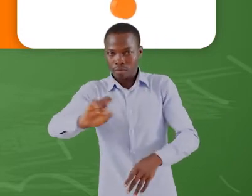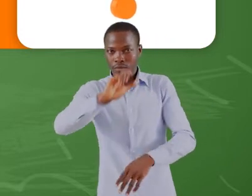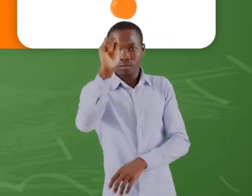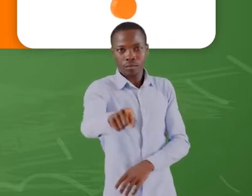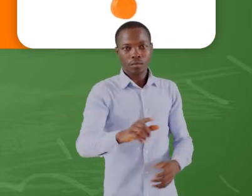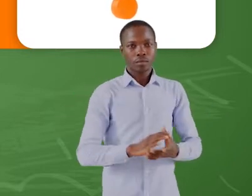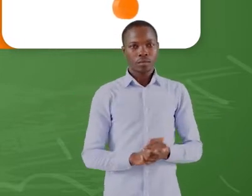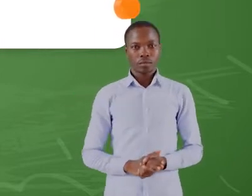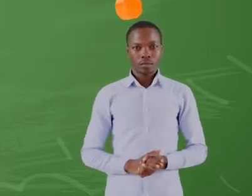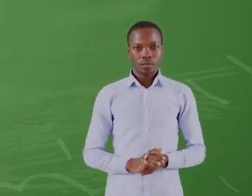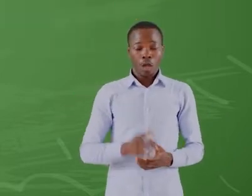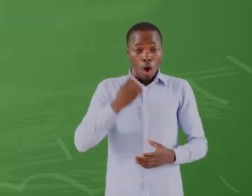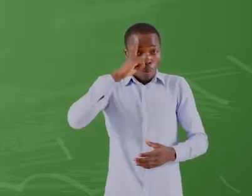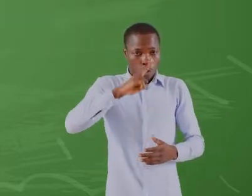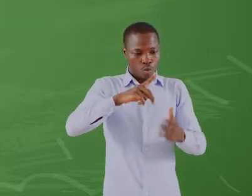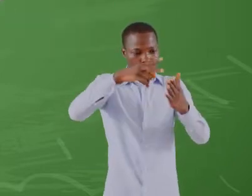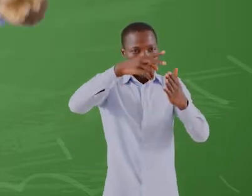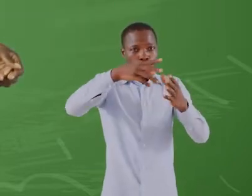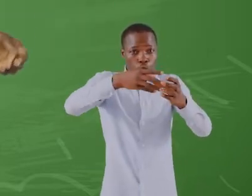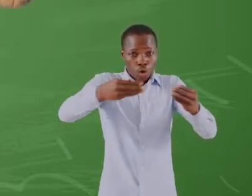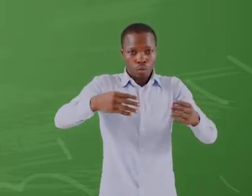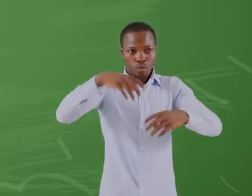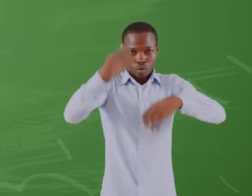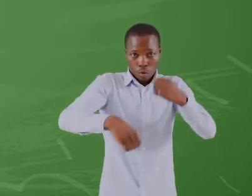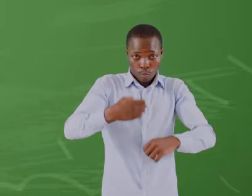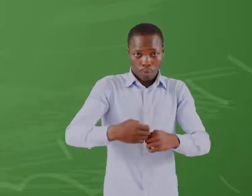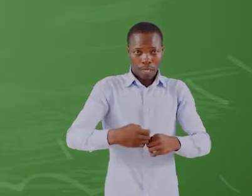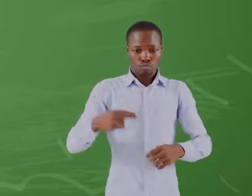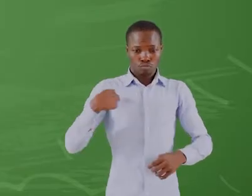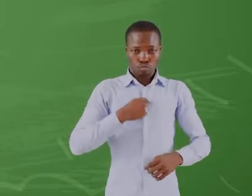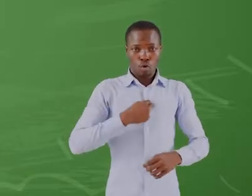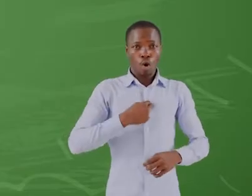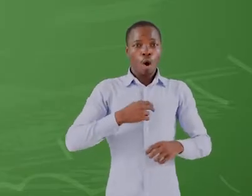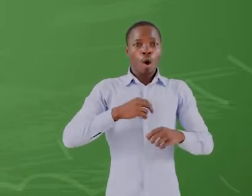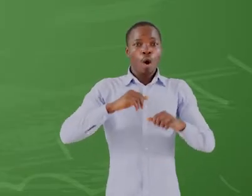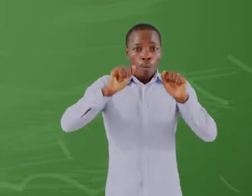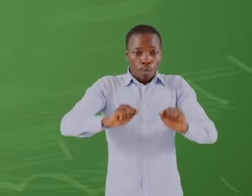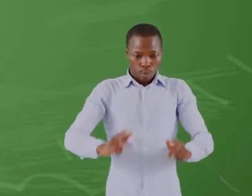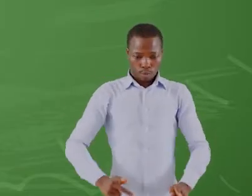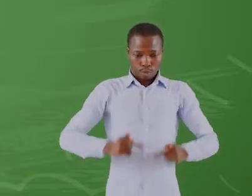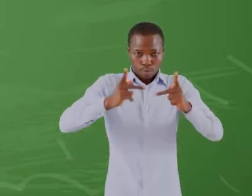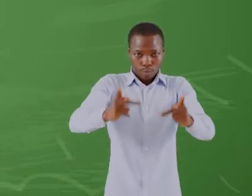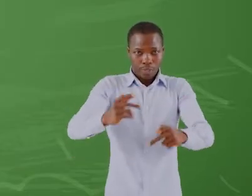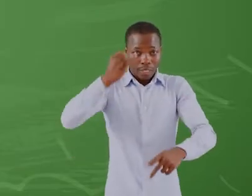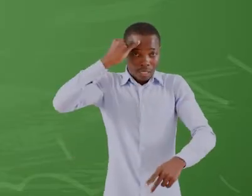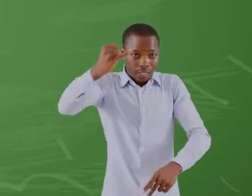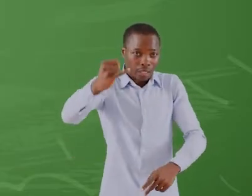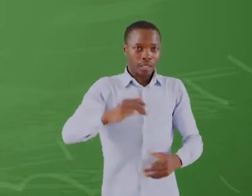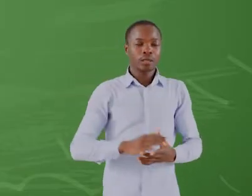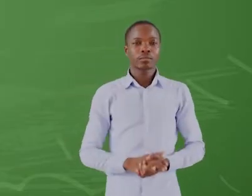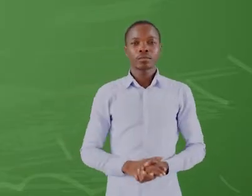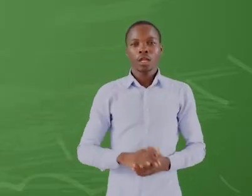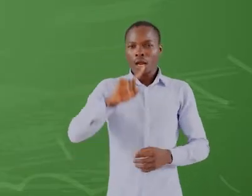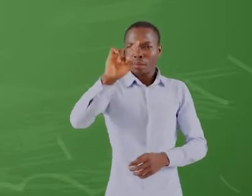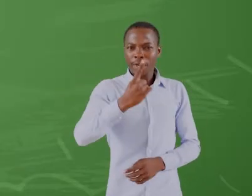différencient-ils? Pour résoudre ce problème, nous allons émettre des hypothèses.